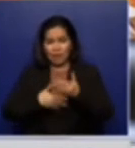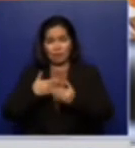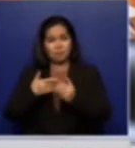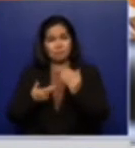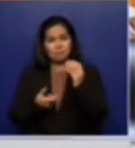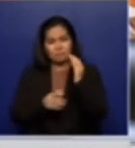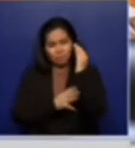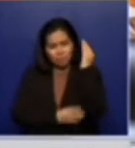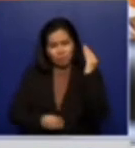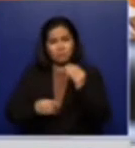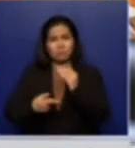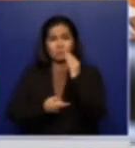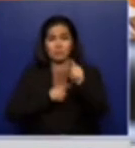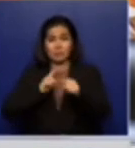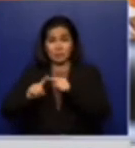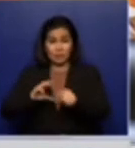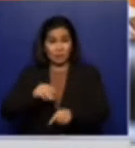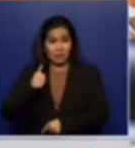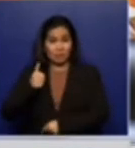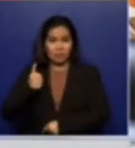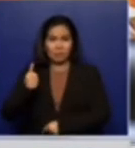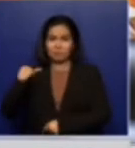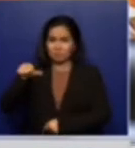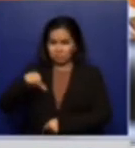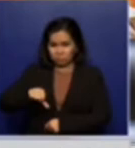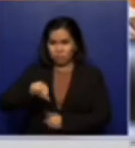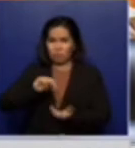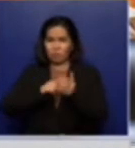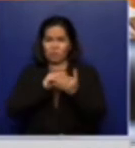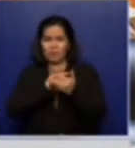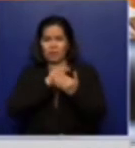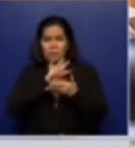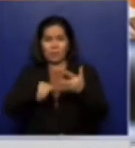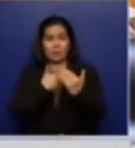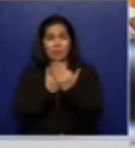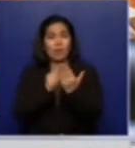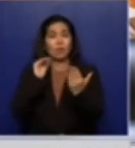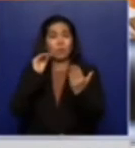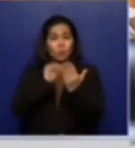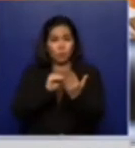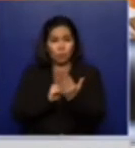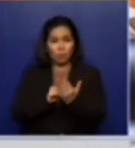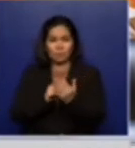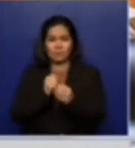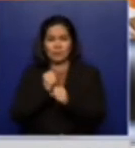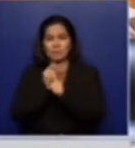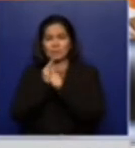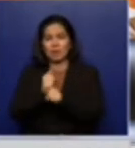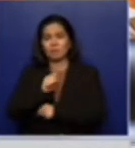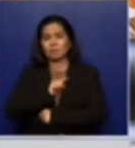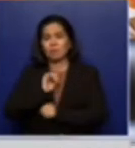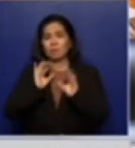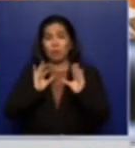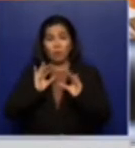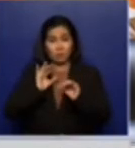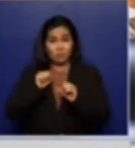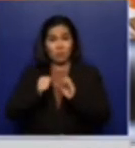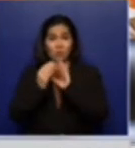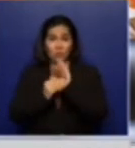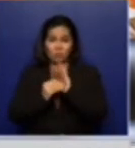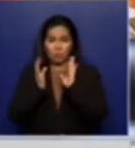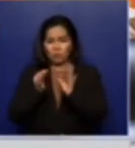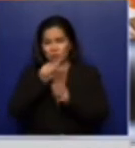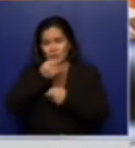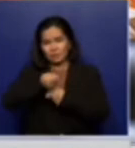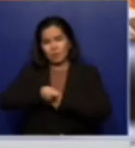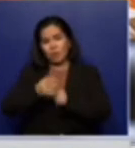ไม่ดีขึ้นก็แปลว่าที่ใส่ไปใส่ตามภาระหน้าที่หรือเปล่าอบรมไปเถอะครับเกษตรก